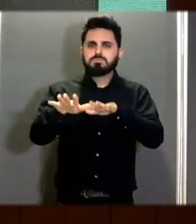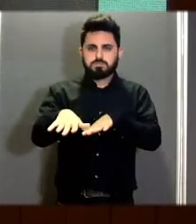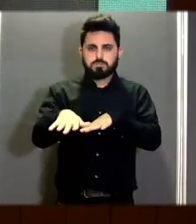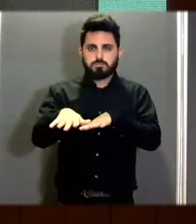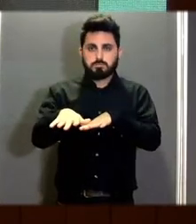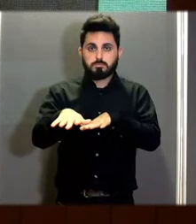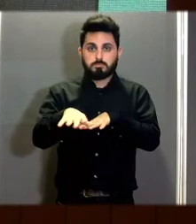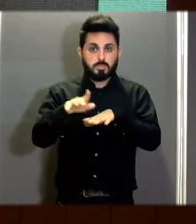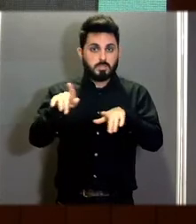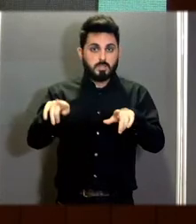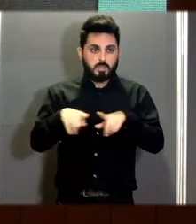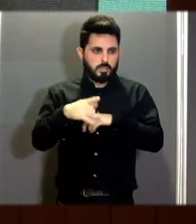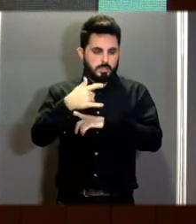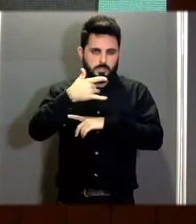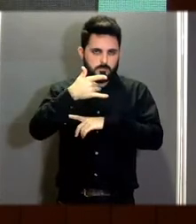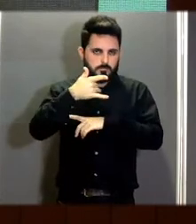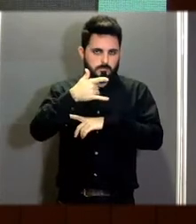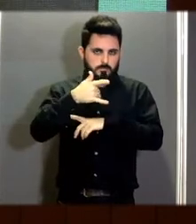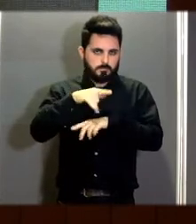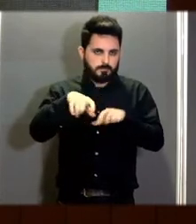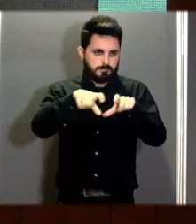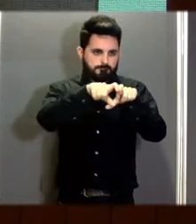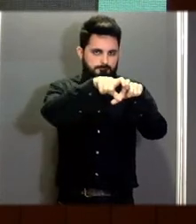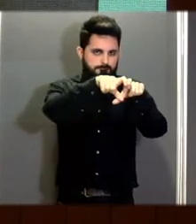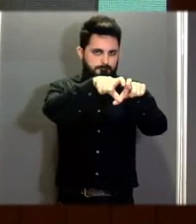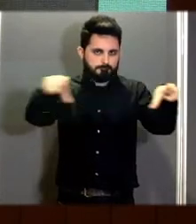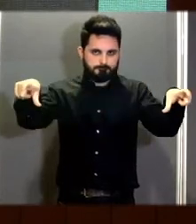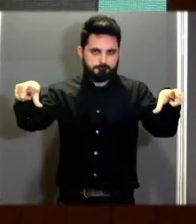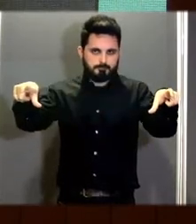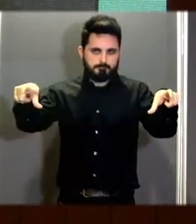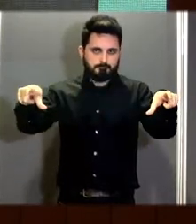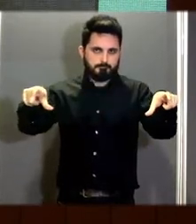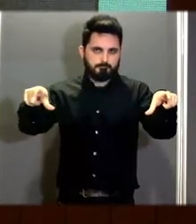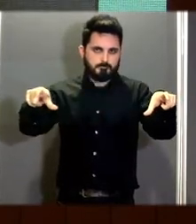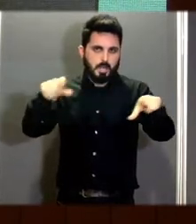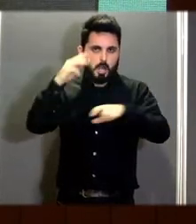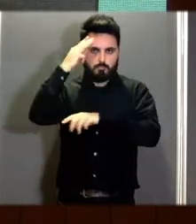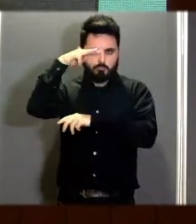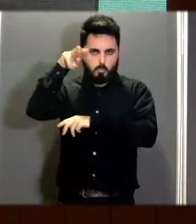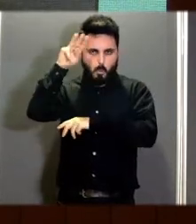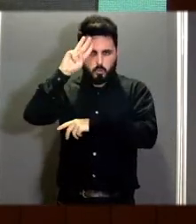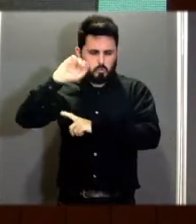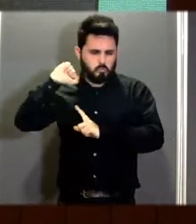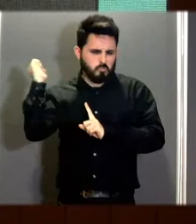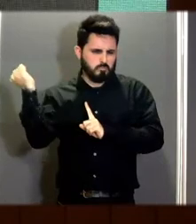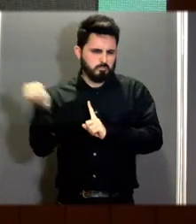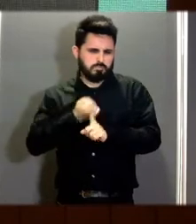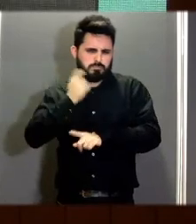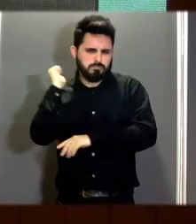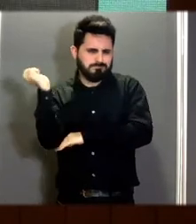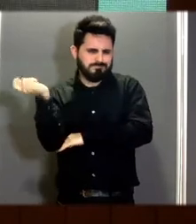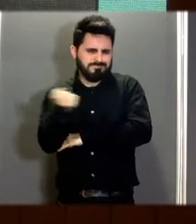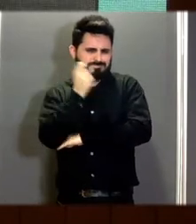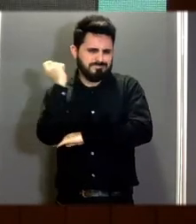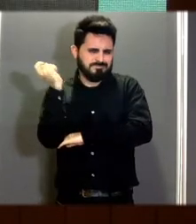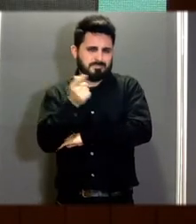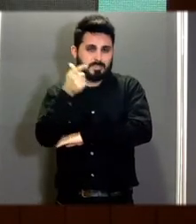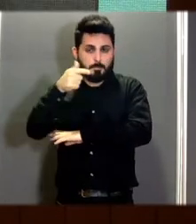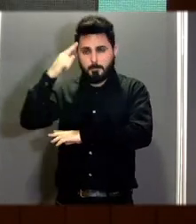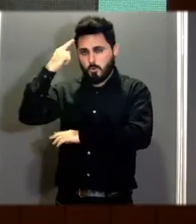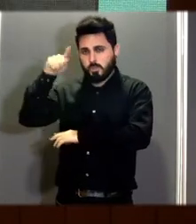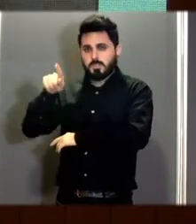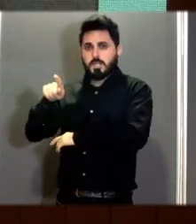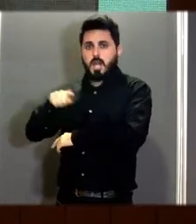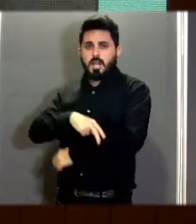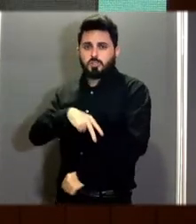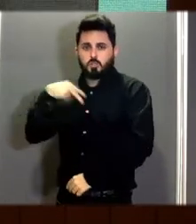desproporcionada violència dels agents dels Mossos d'Esquadra i de la Policia Nacional.